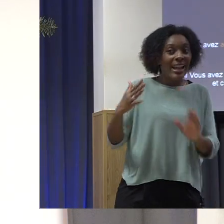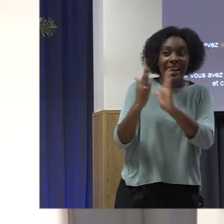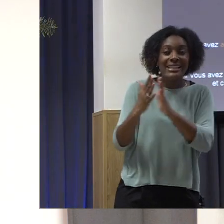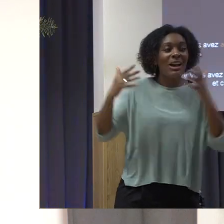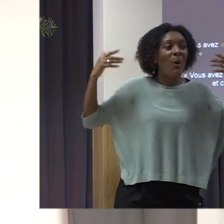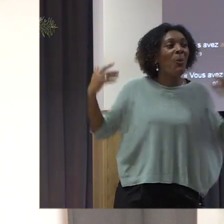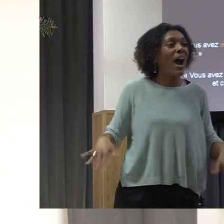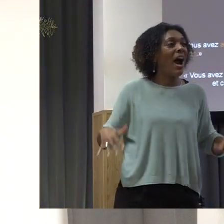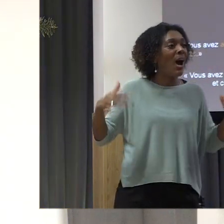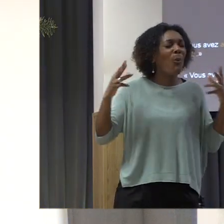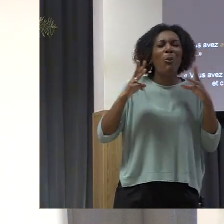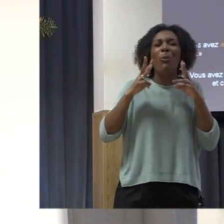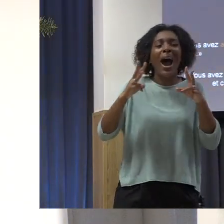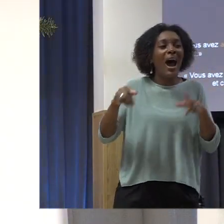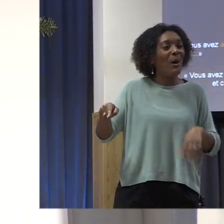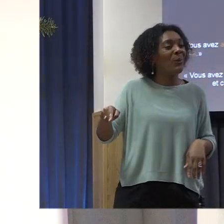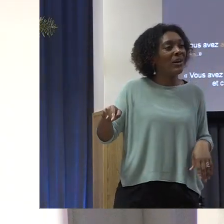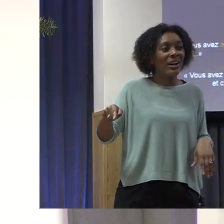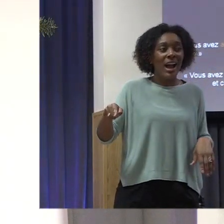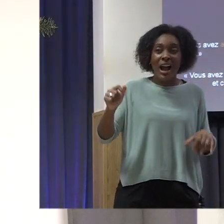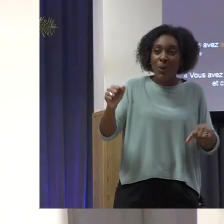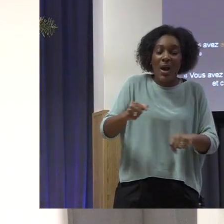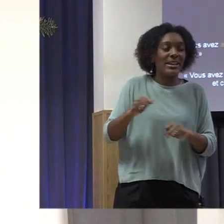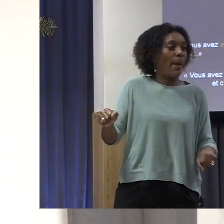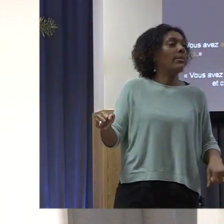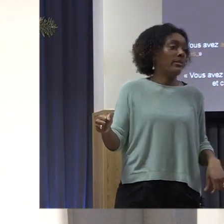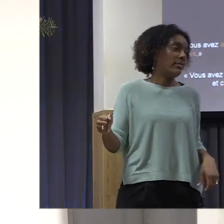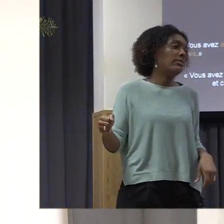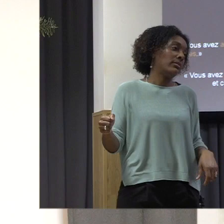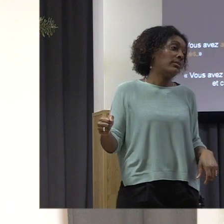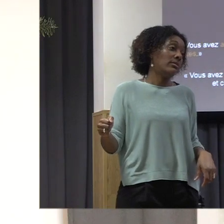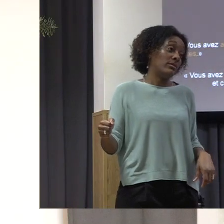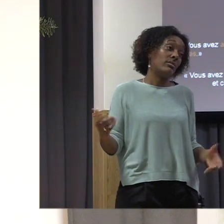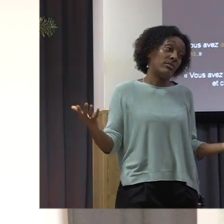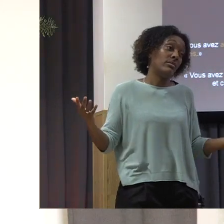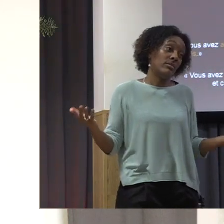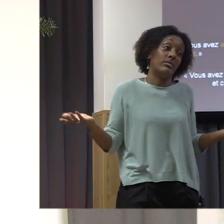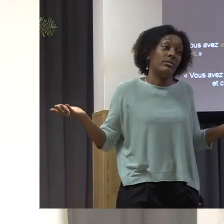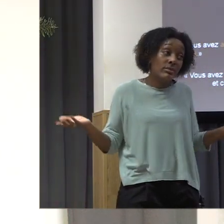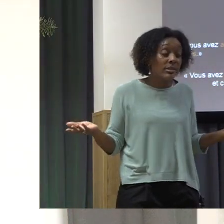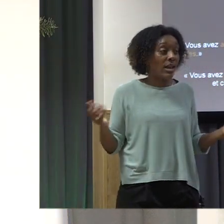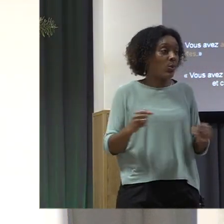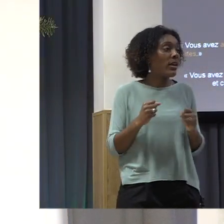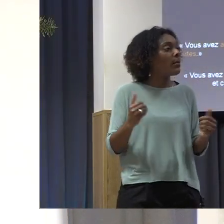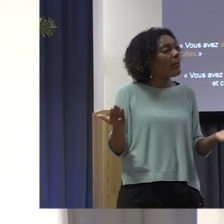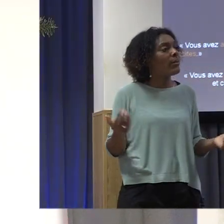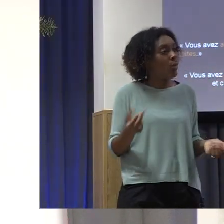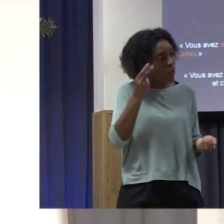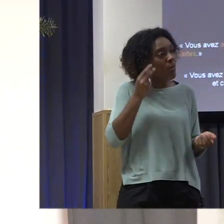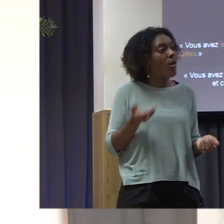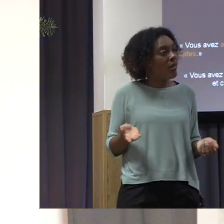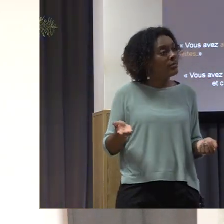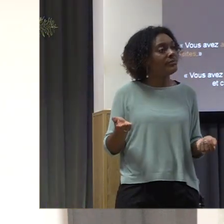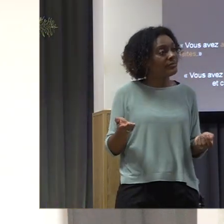parce qu'ils savent ce qu'il se passe, ils savent comment ils se comportent. Ça change beaucoup de choses et on comprend mieux pourquoi ils